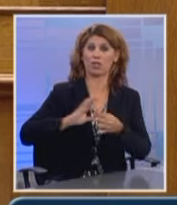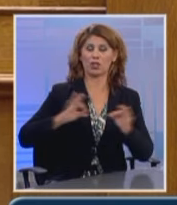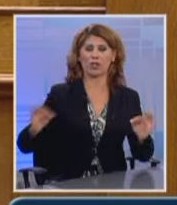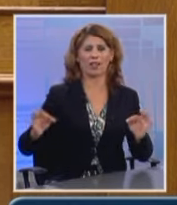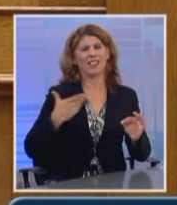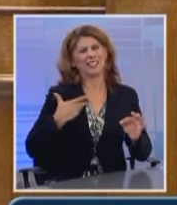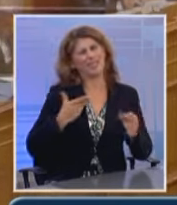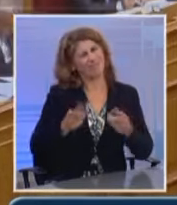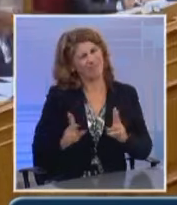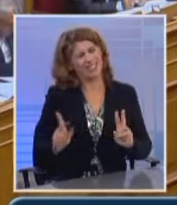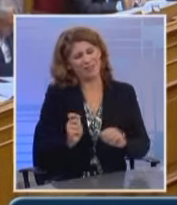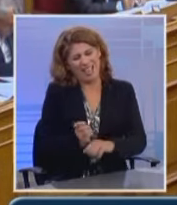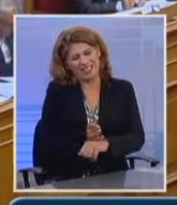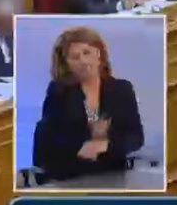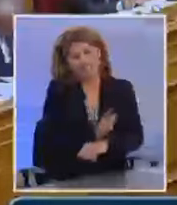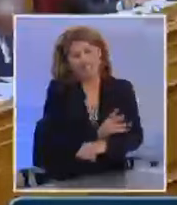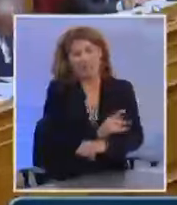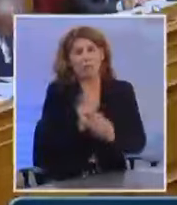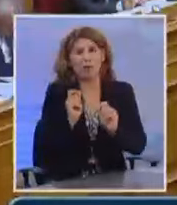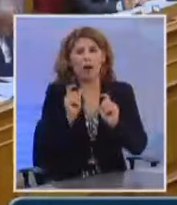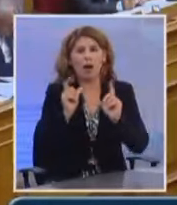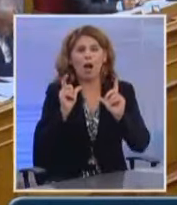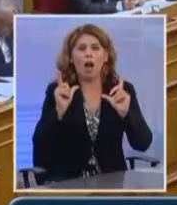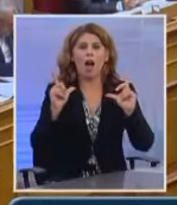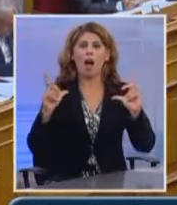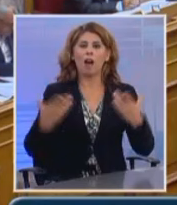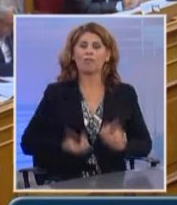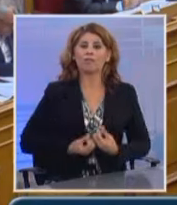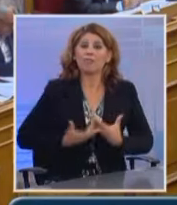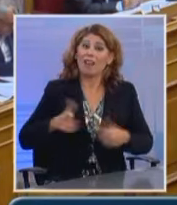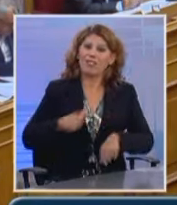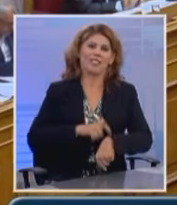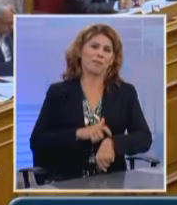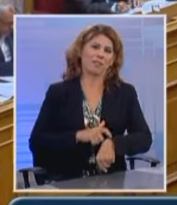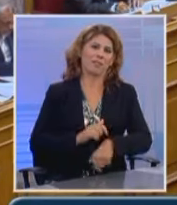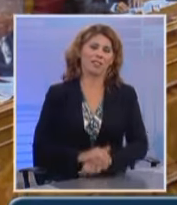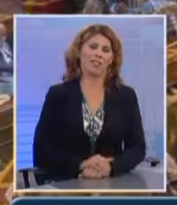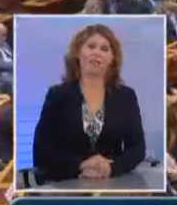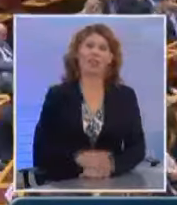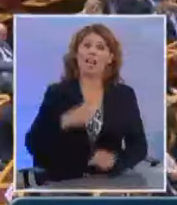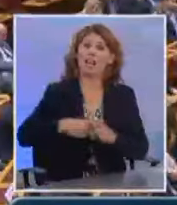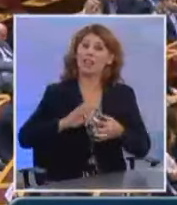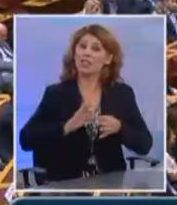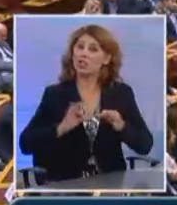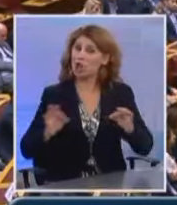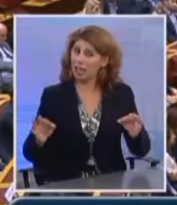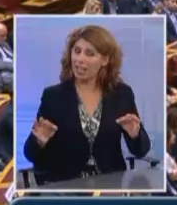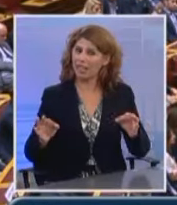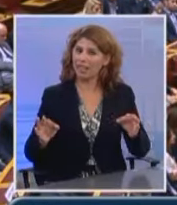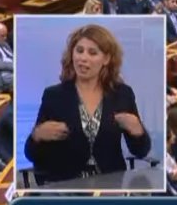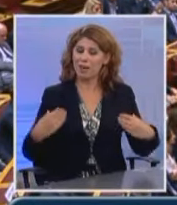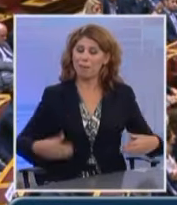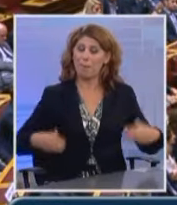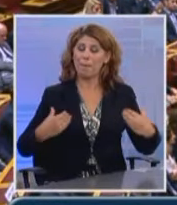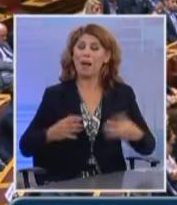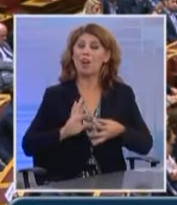τη συγκίνηση και το δέος που νιώθω αυτή τη στιγμή. Η ελληνική ιστορία στην οποία η παραολυμπιακή